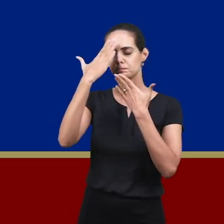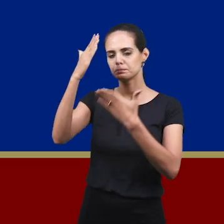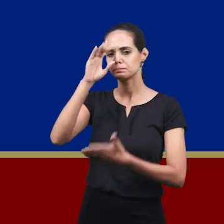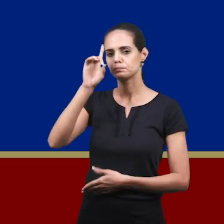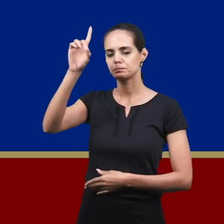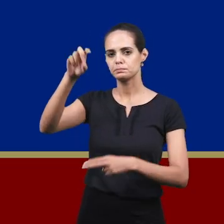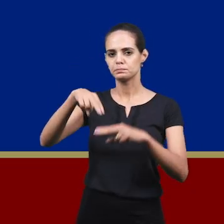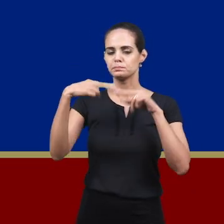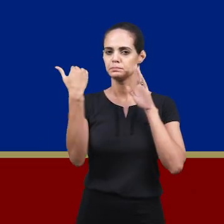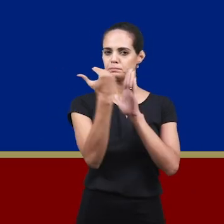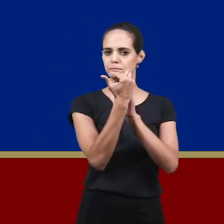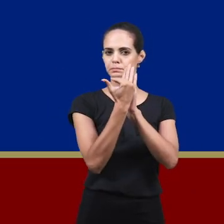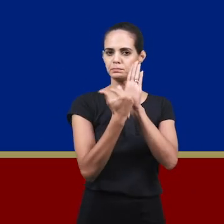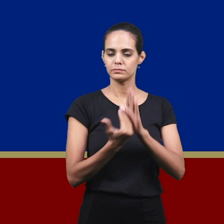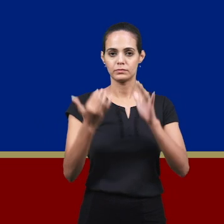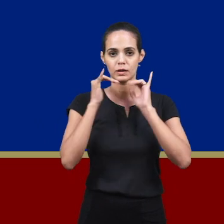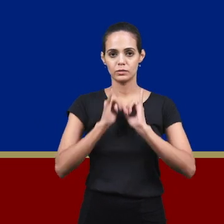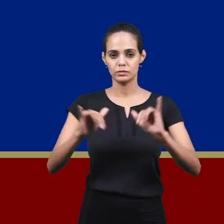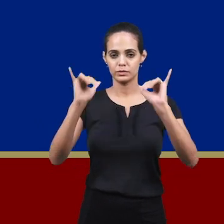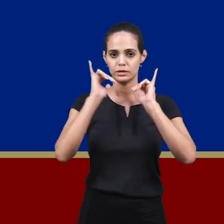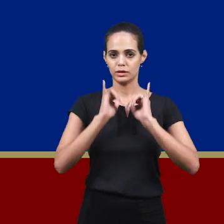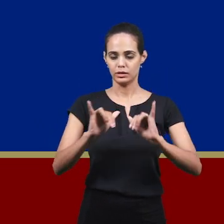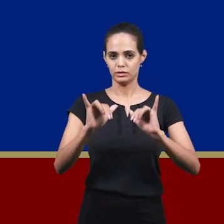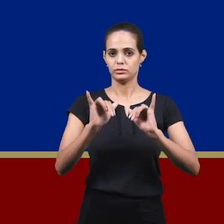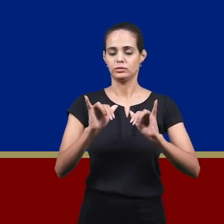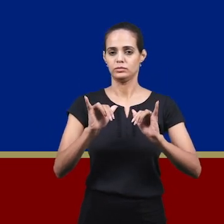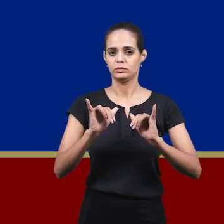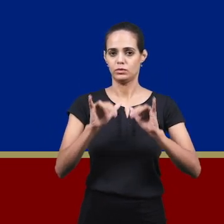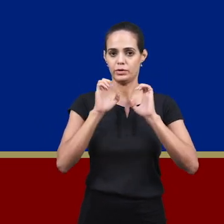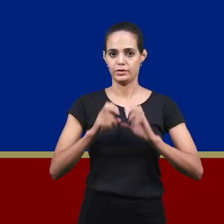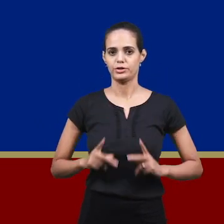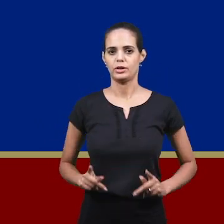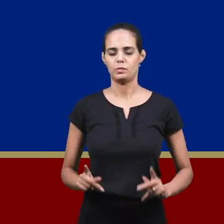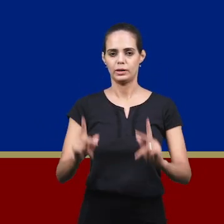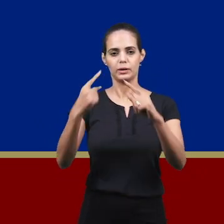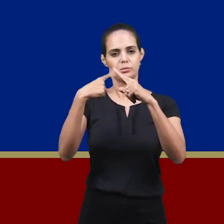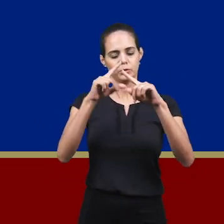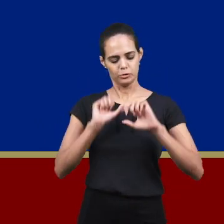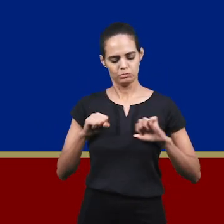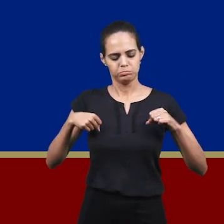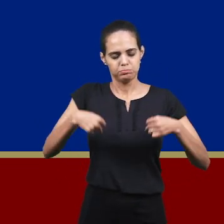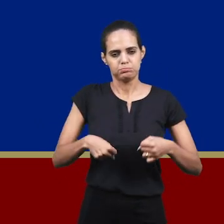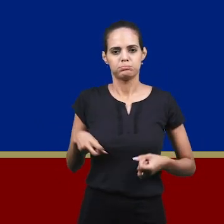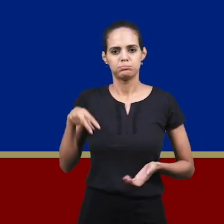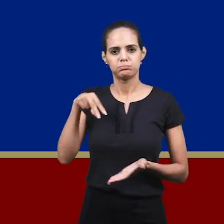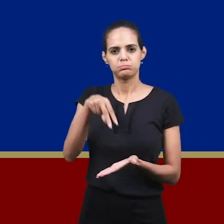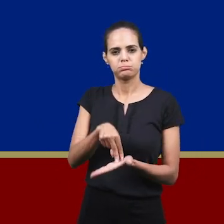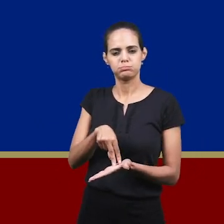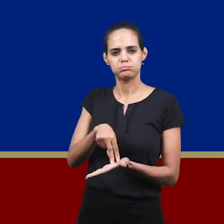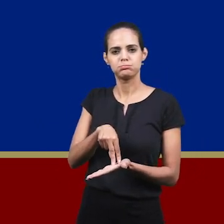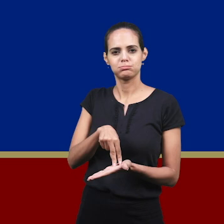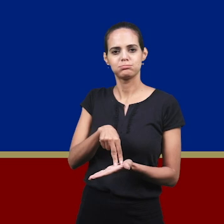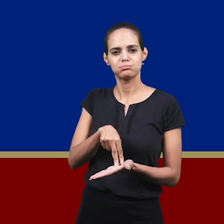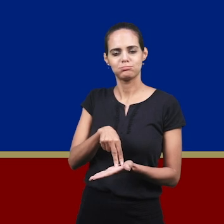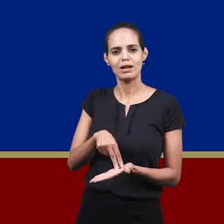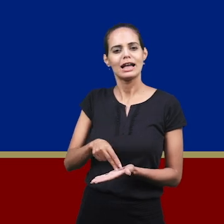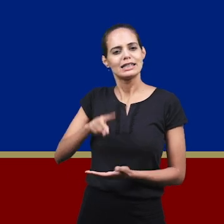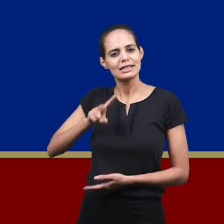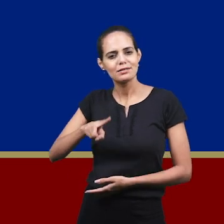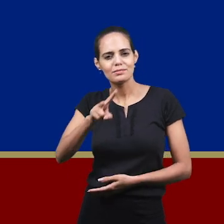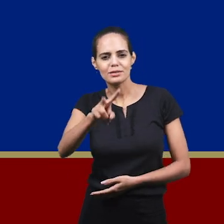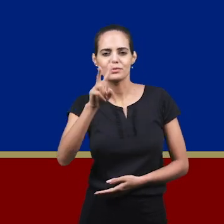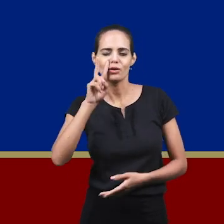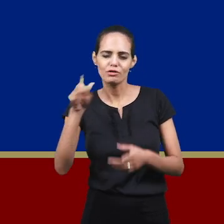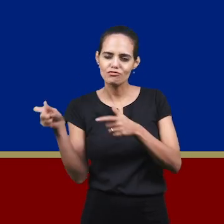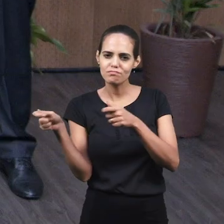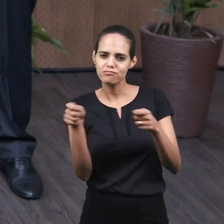grâce à Dieu pour cette programmation en annonçant l'Évangile éternel. Je suis renouvelé pour chaque